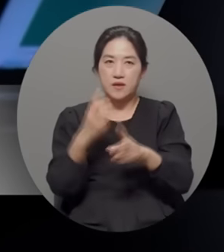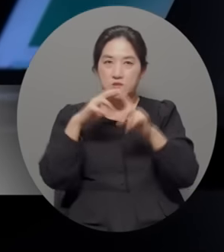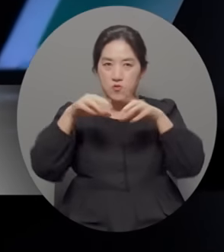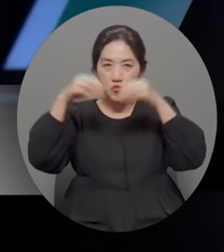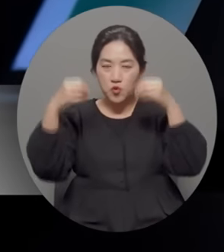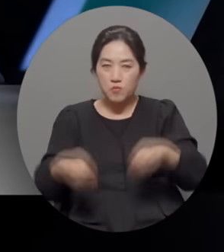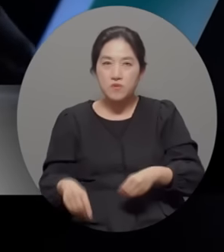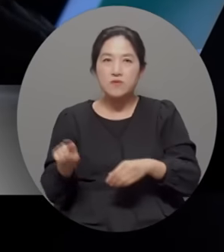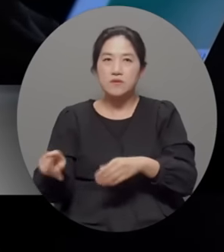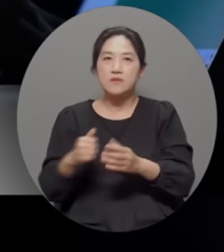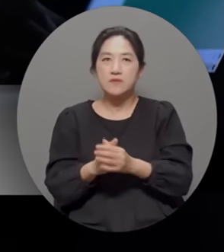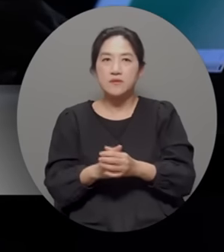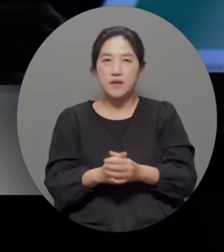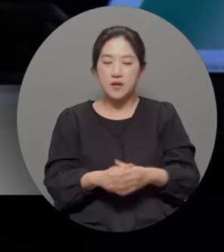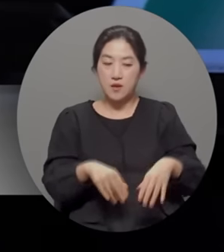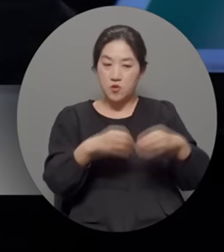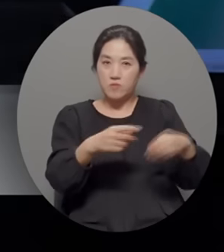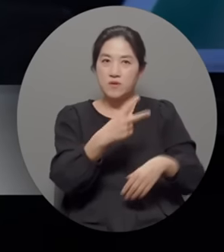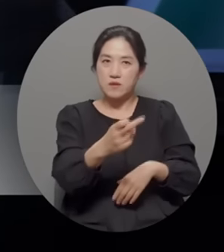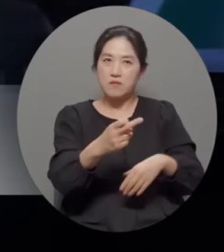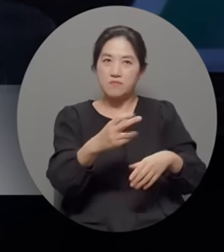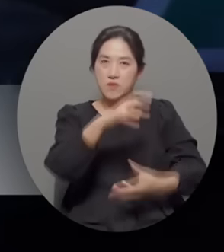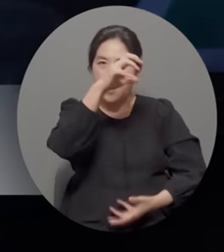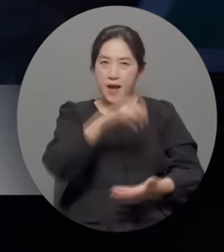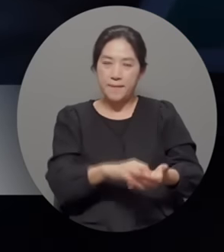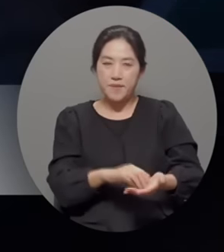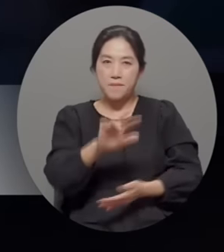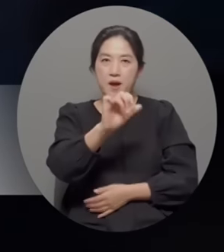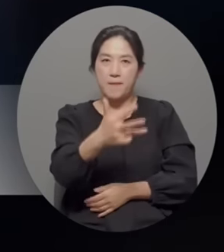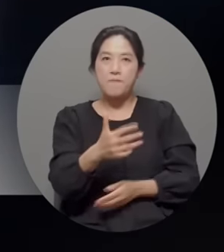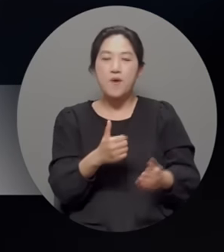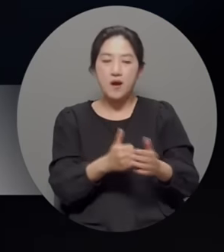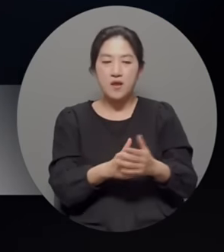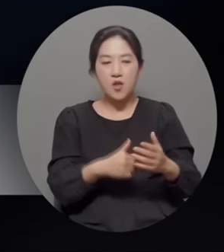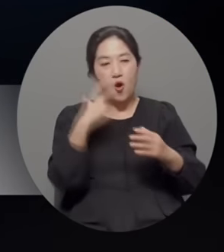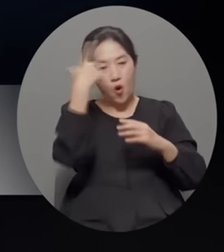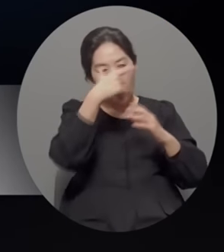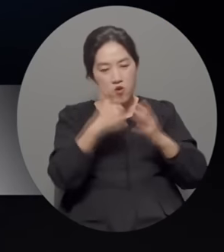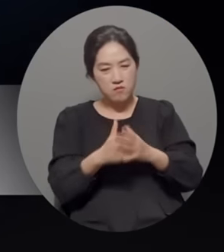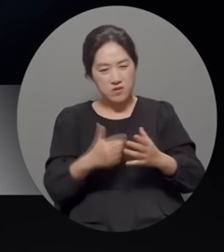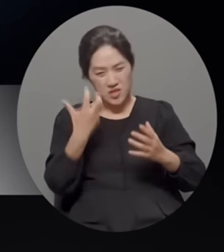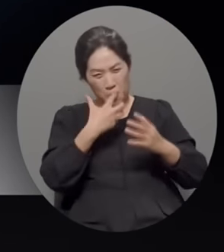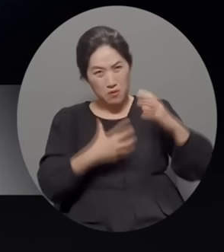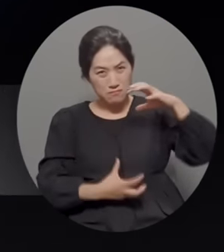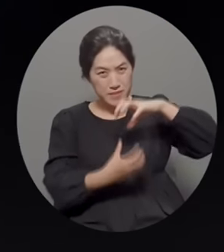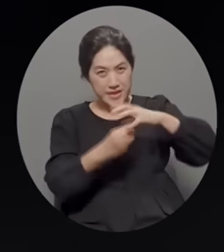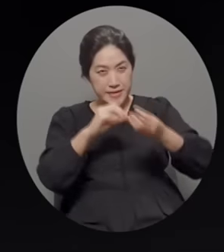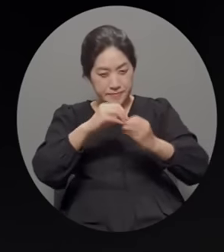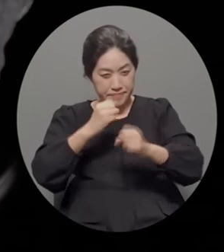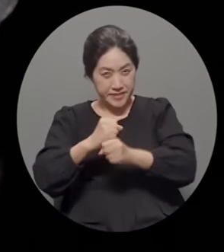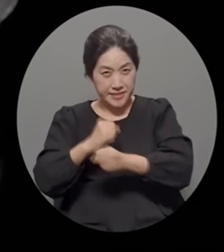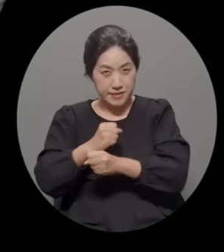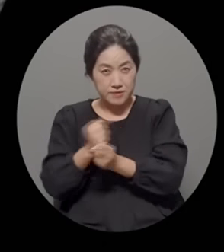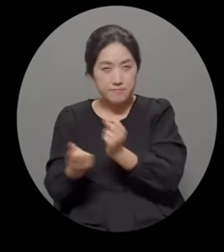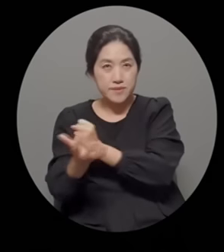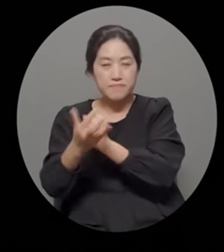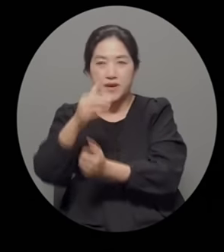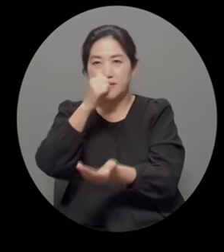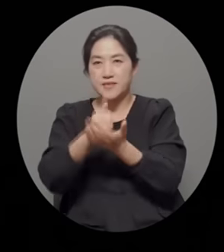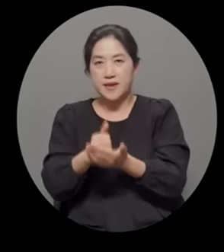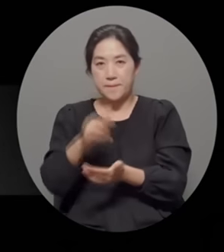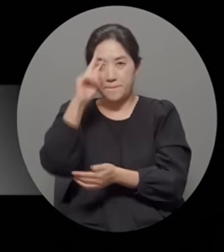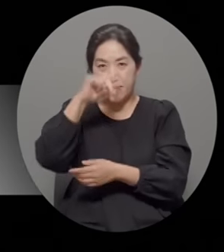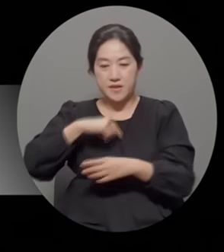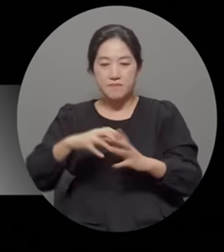서울대 동문 여성 12명 등 48명의 불법 합성물을 제작, 유포한 혐의를 받습니다. 박 씨가 만든